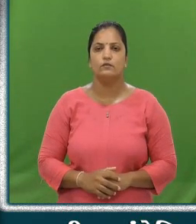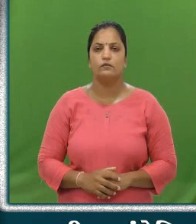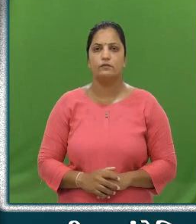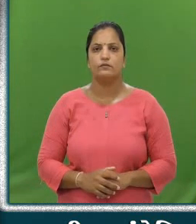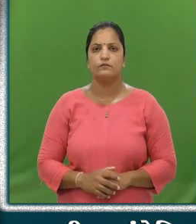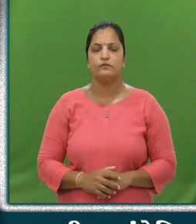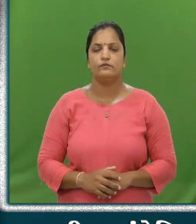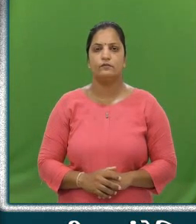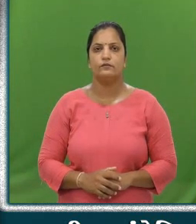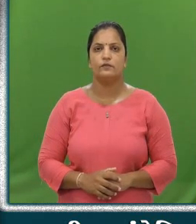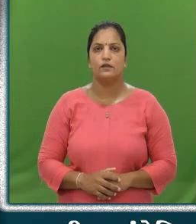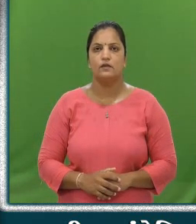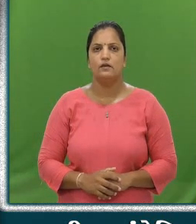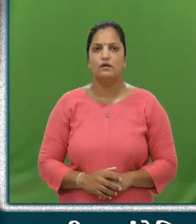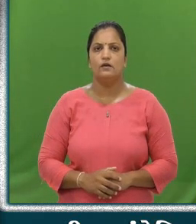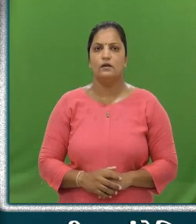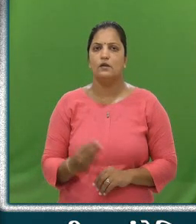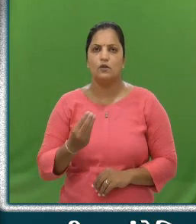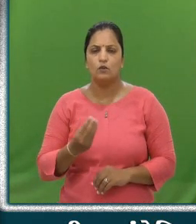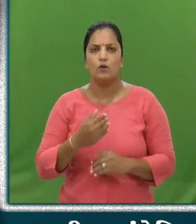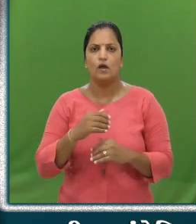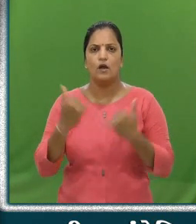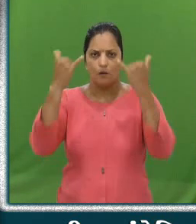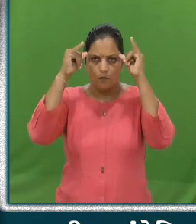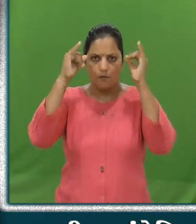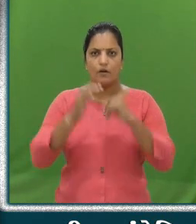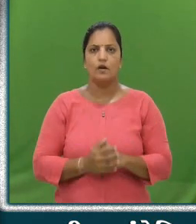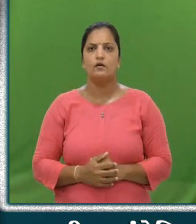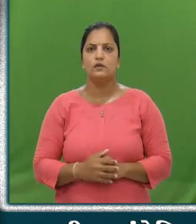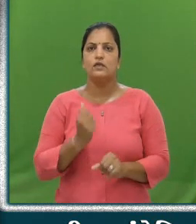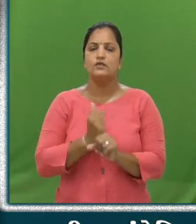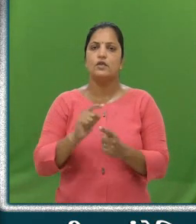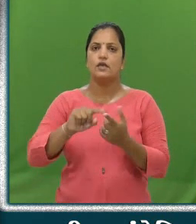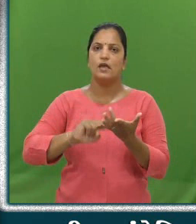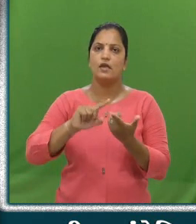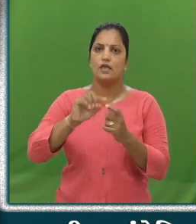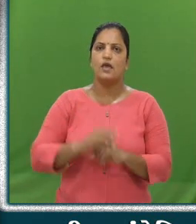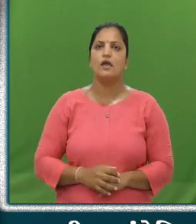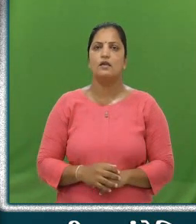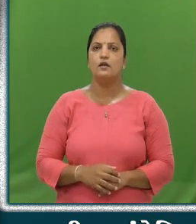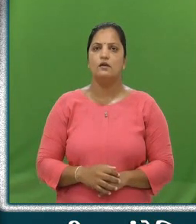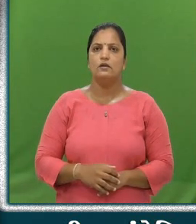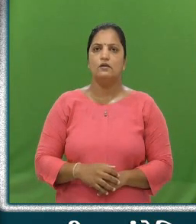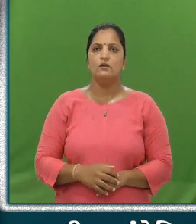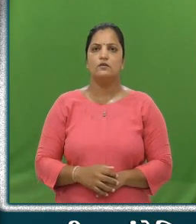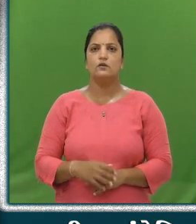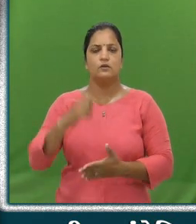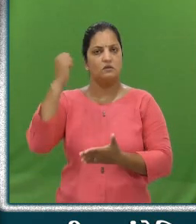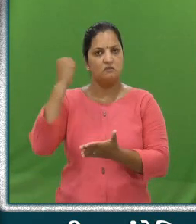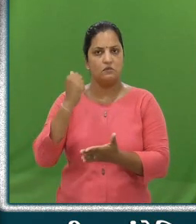અહીં જે વાત લખેલી છે કેટલાક પ્રાણીઓની અંદર લિંગ નિશ્ચય જે છે એ કેવું છે જનનિક